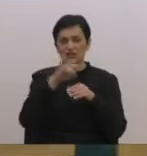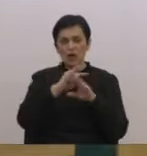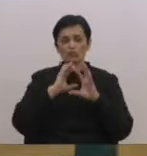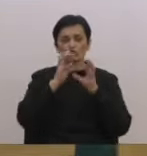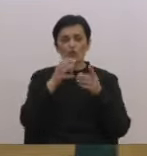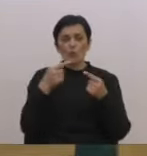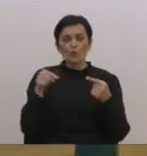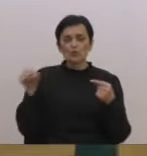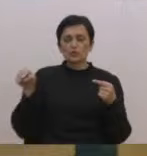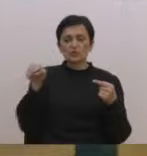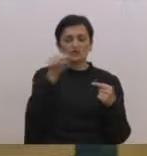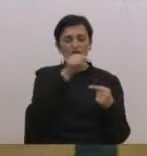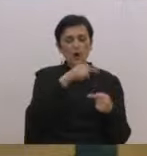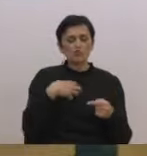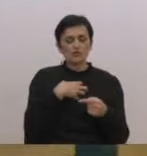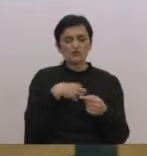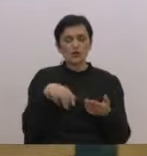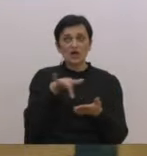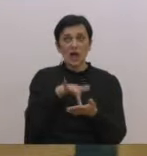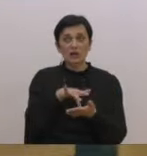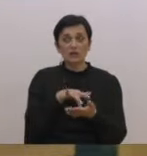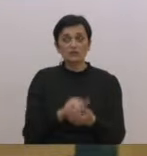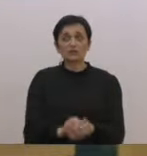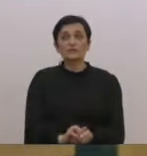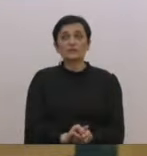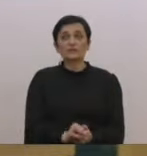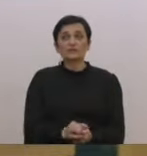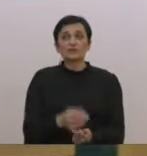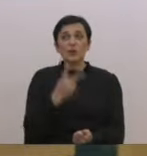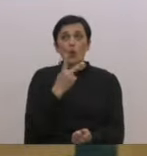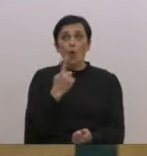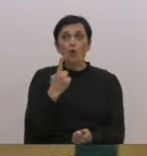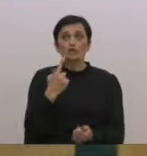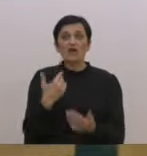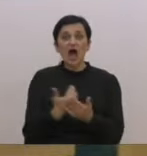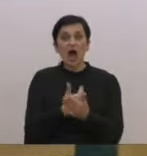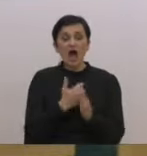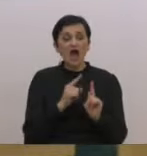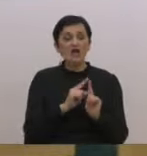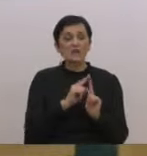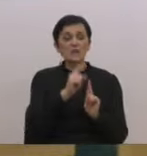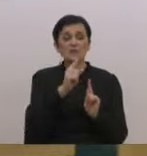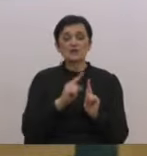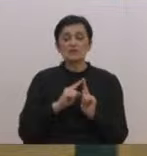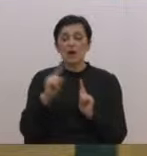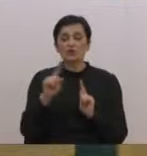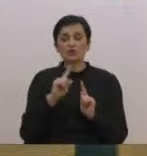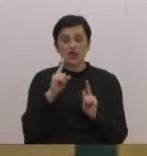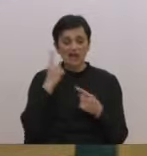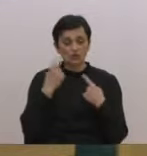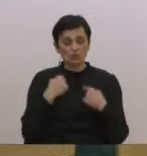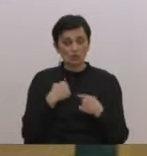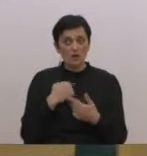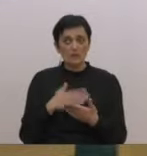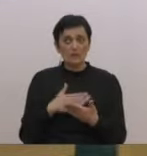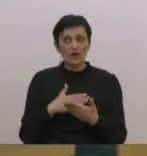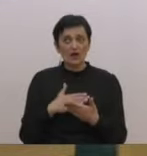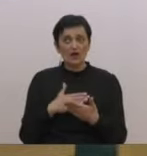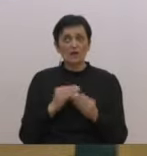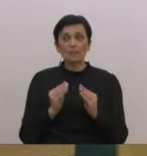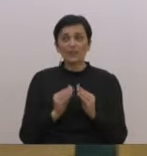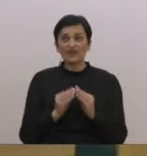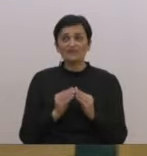სხვადასხვა მნიშვნელოვან ქალაქთან, ხო? 21 ახალი მიმართულება როგორც მინიმუმ, რაც რა ინფორმაციას მე მაქვს.